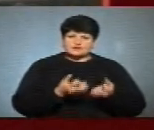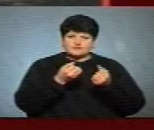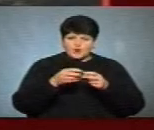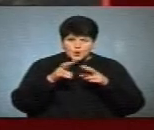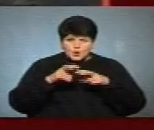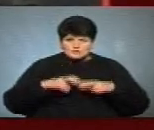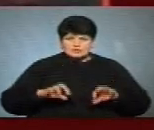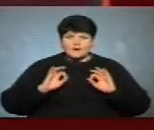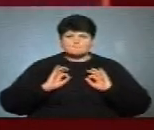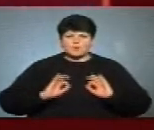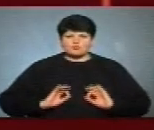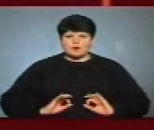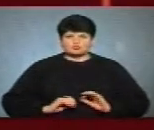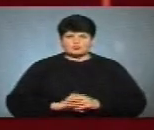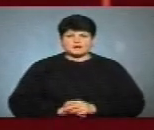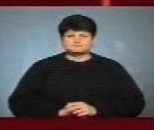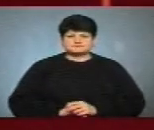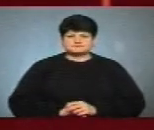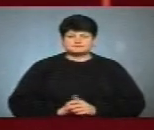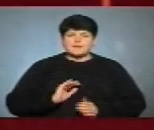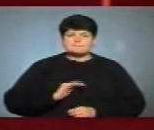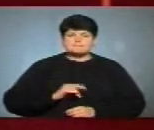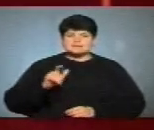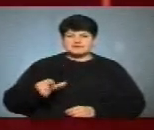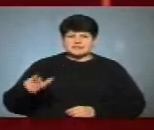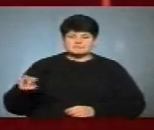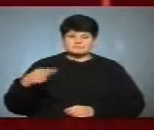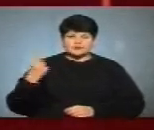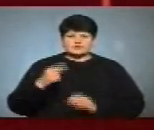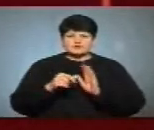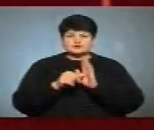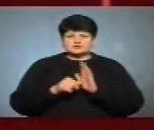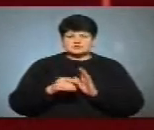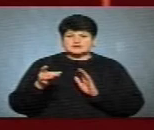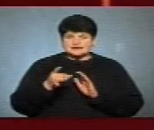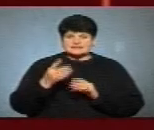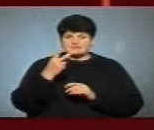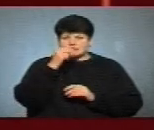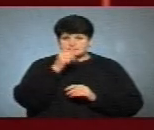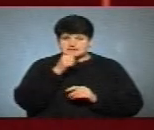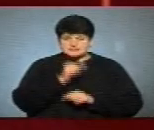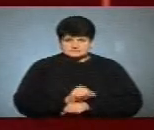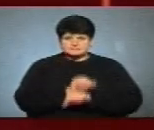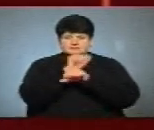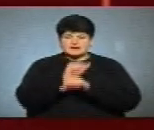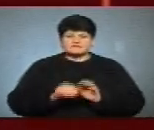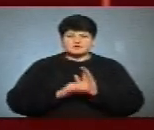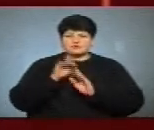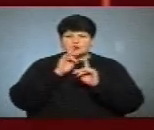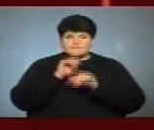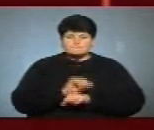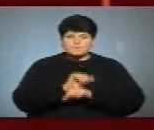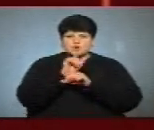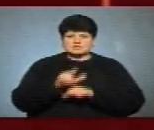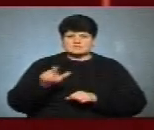розслідує прокуратура. Підприємці з Тернопільщини вшосте за два місяці протестують під Верховною Радою. Протестувальники